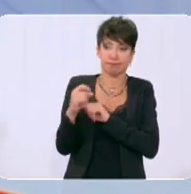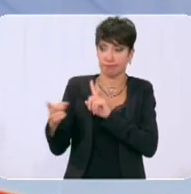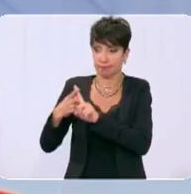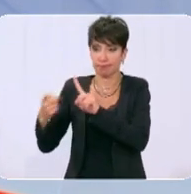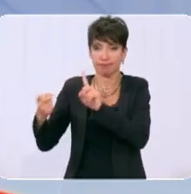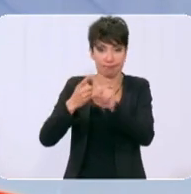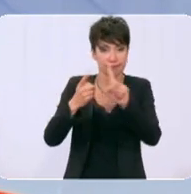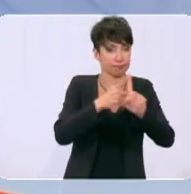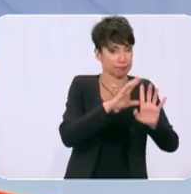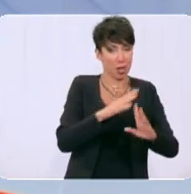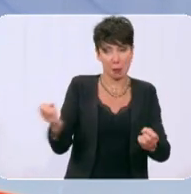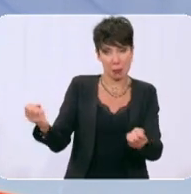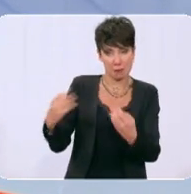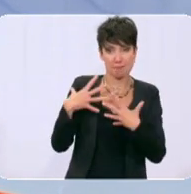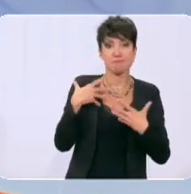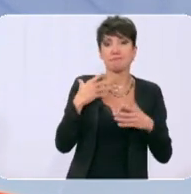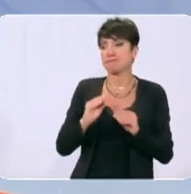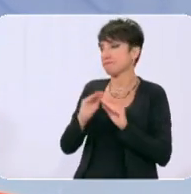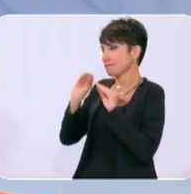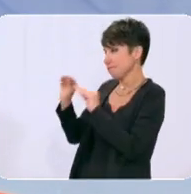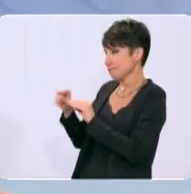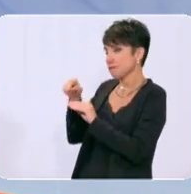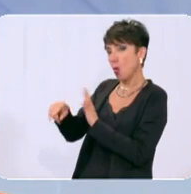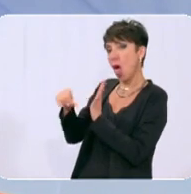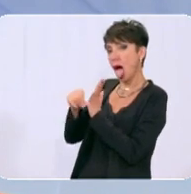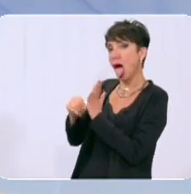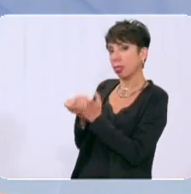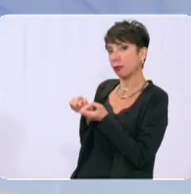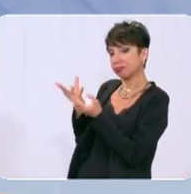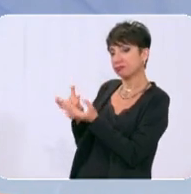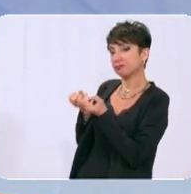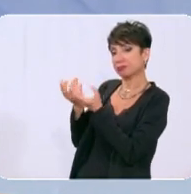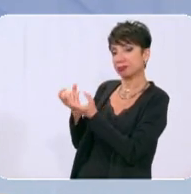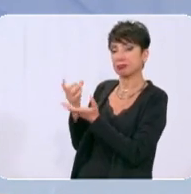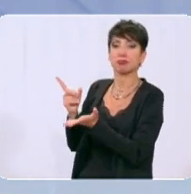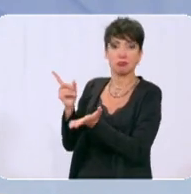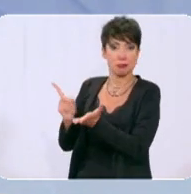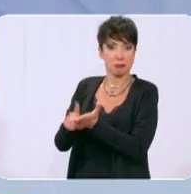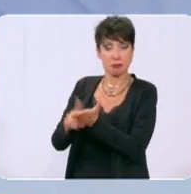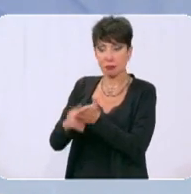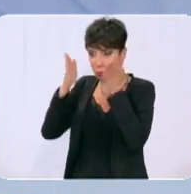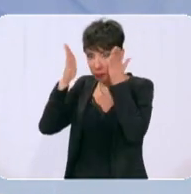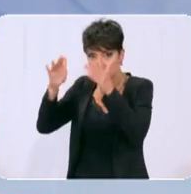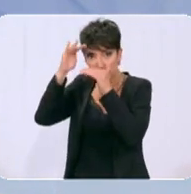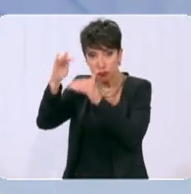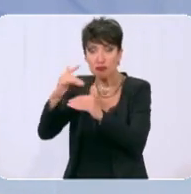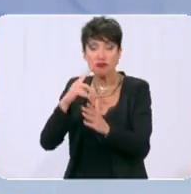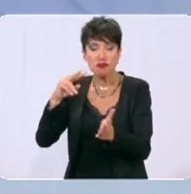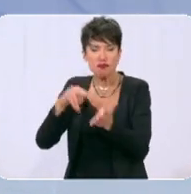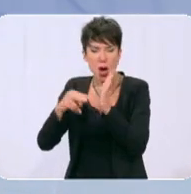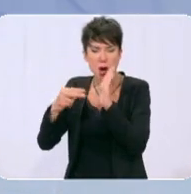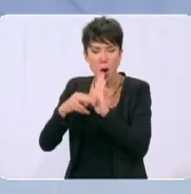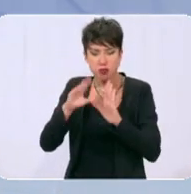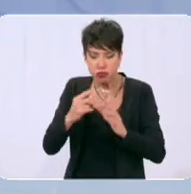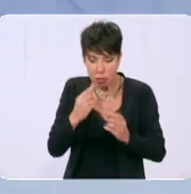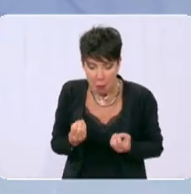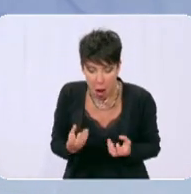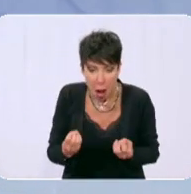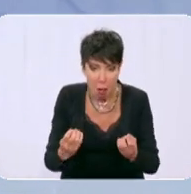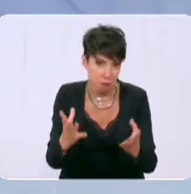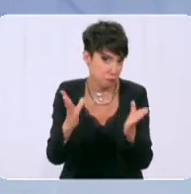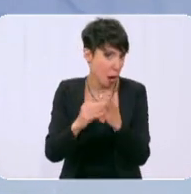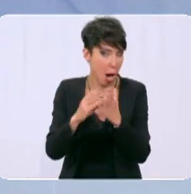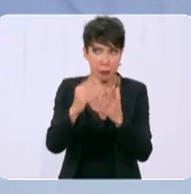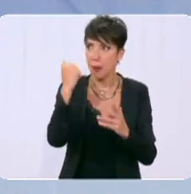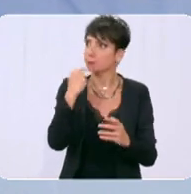Αθήνα συγκεκριμένα μηνύματα να δοθεί η προσοχή που αναλογεί στον mm-hmm. πρωτογενή τομέα. Υπάρχουν τομείς, όπως το